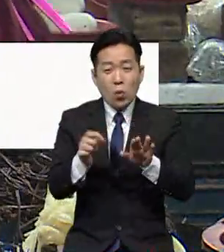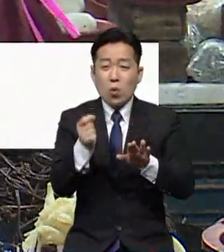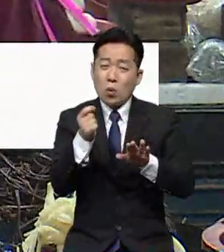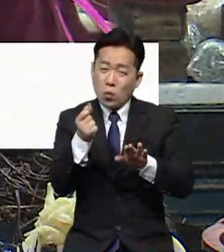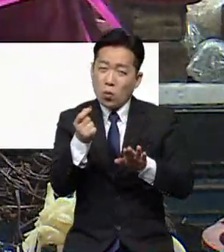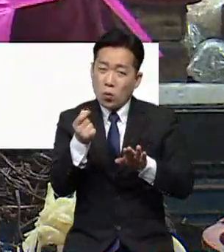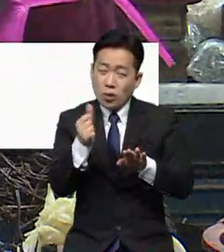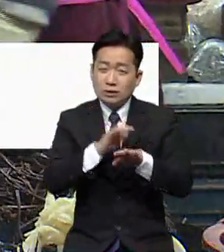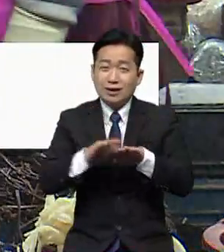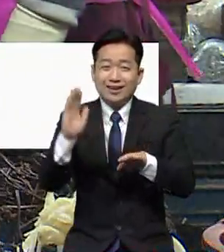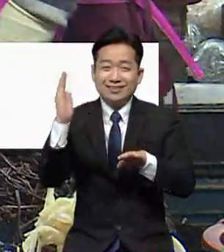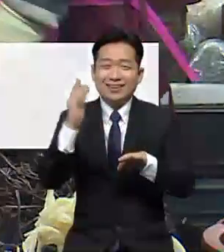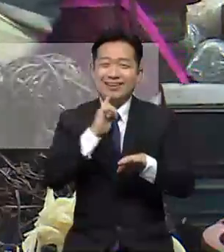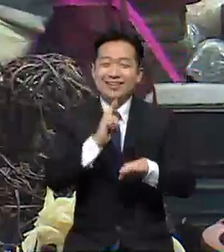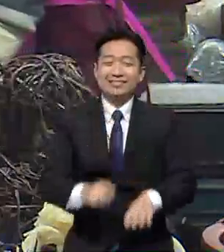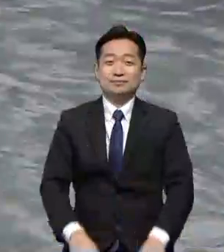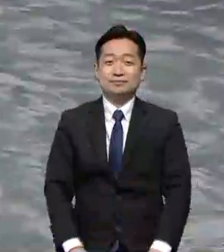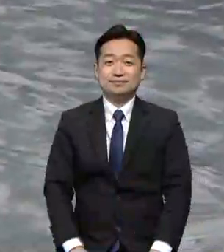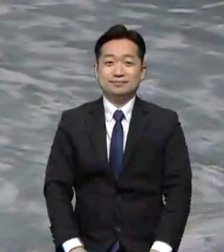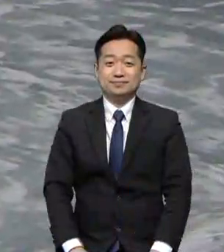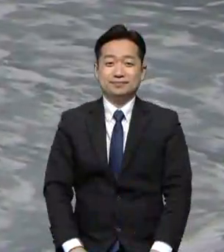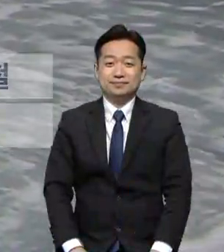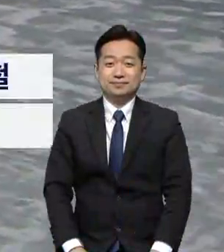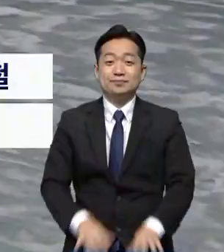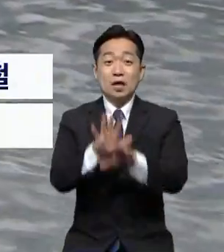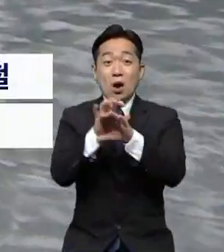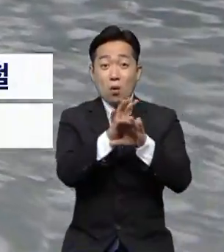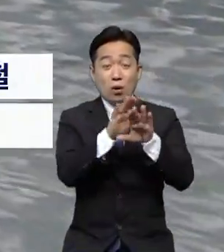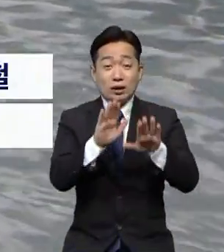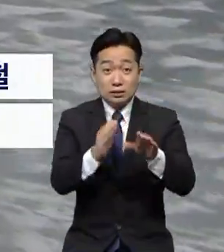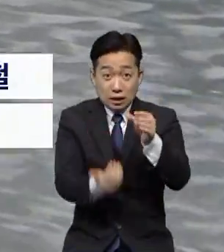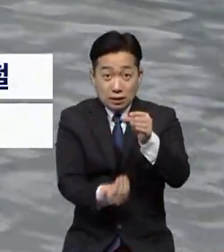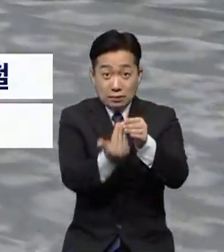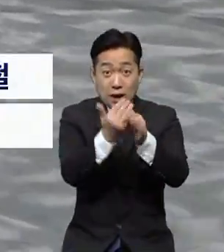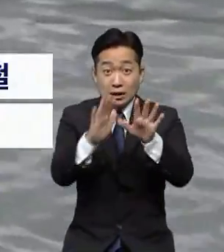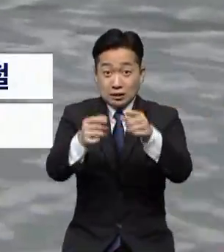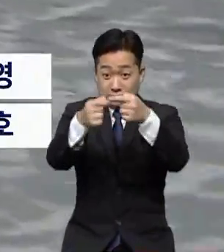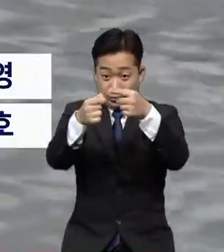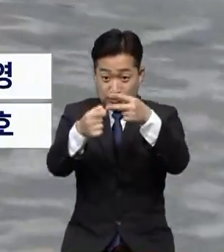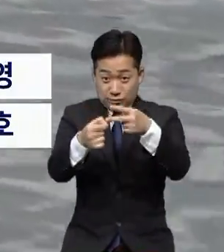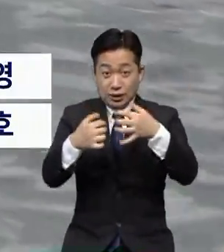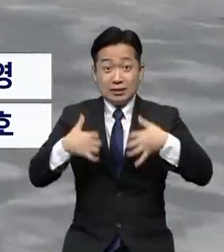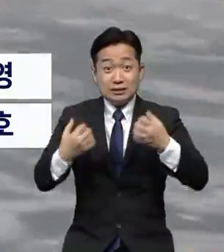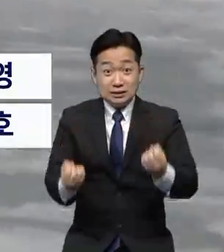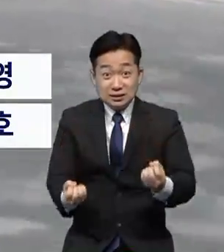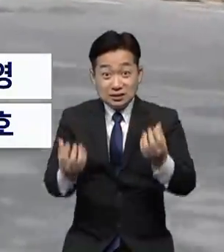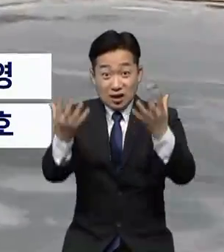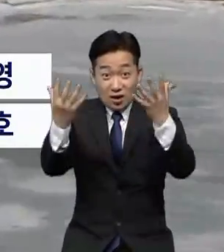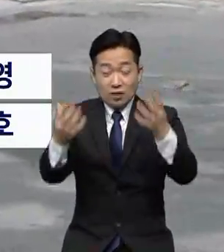되게 잘 된 것 같아요. 코로나19 시대 이후 두 번째 명절을 앞둔 휴일.